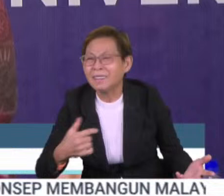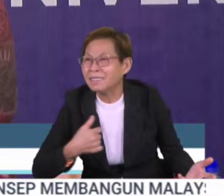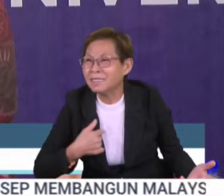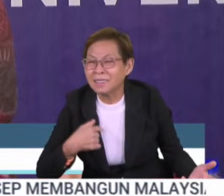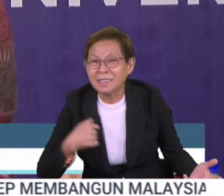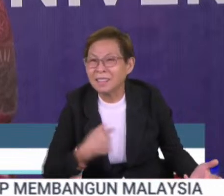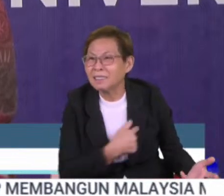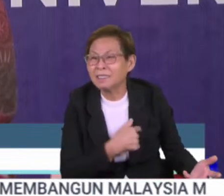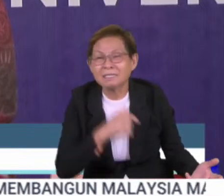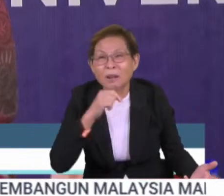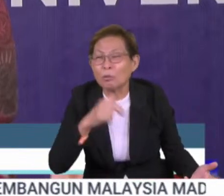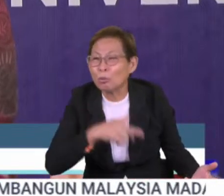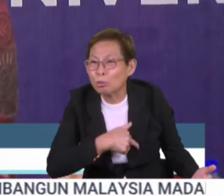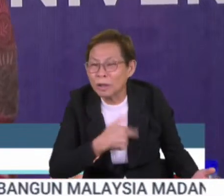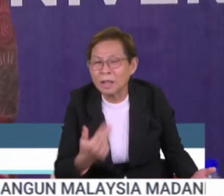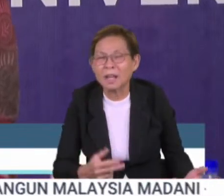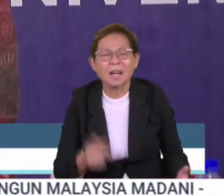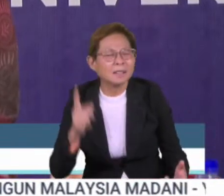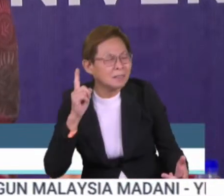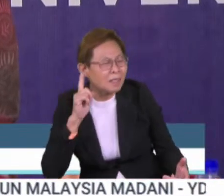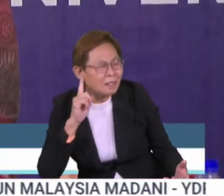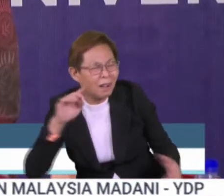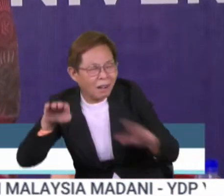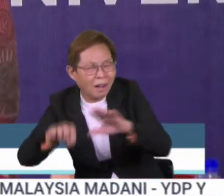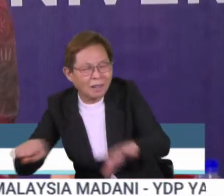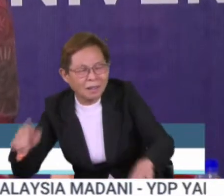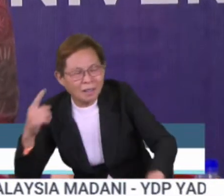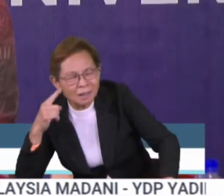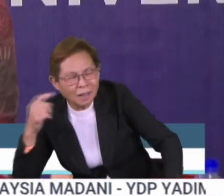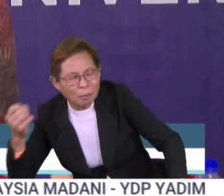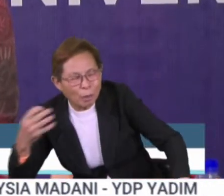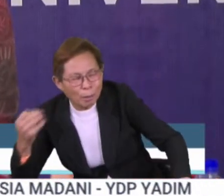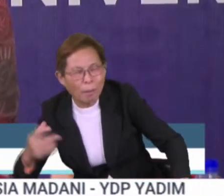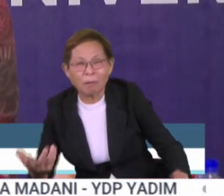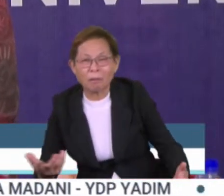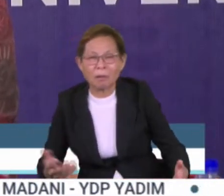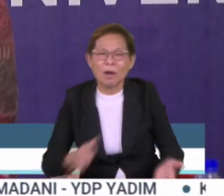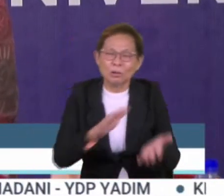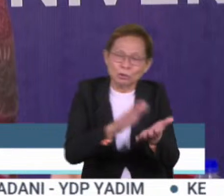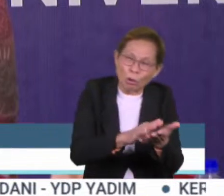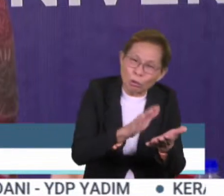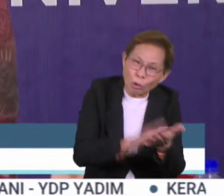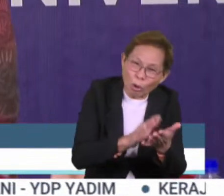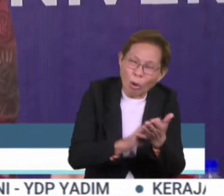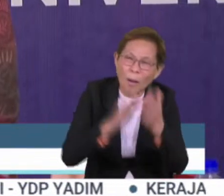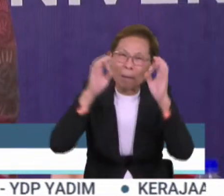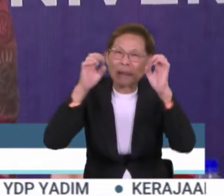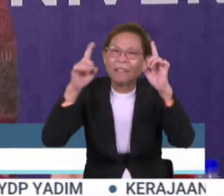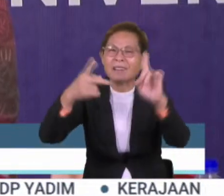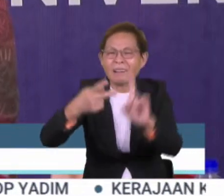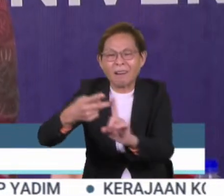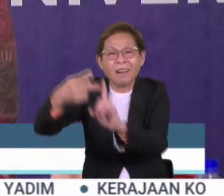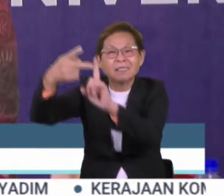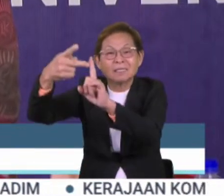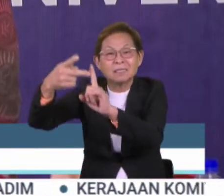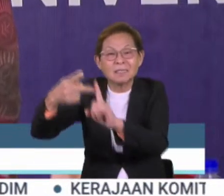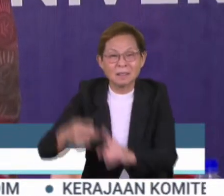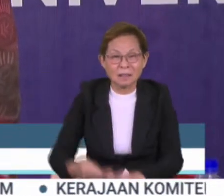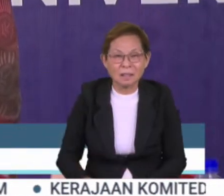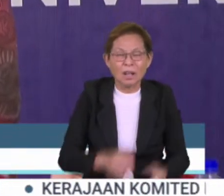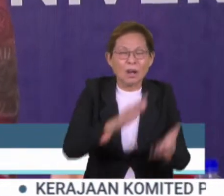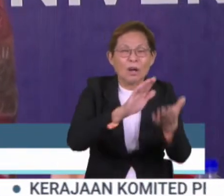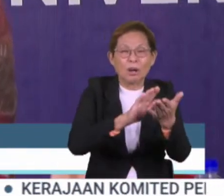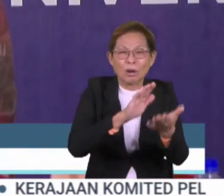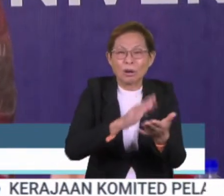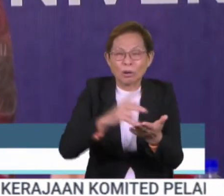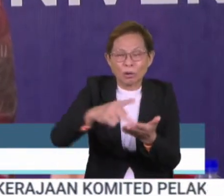kita turun dengar anak-anak bercakap. Ya? Anak peringkat mana? Sekolah pendidikan khas. Yang tadi kolej